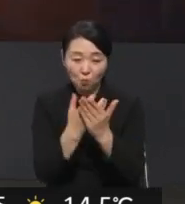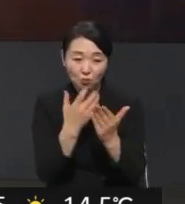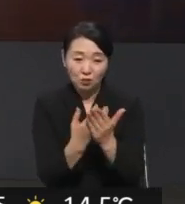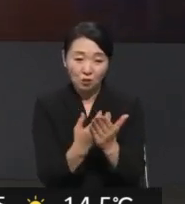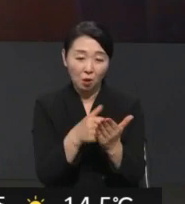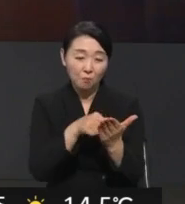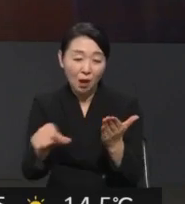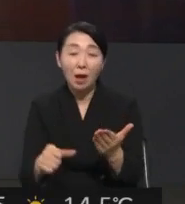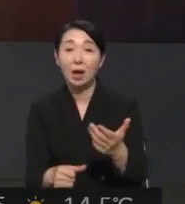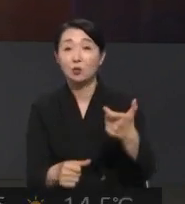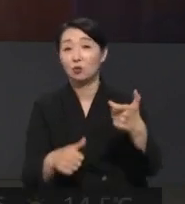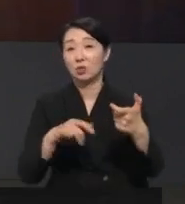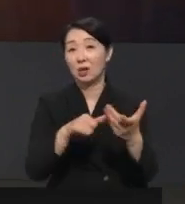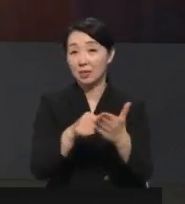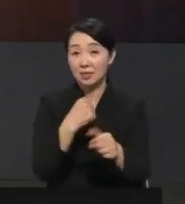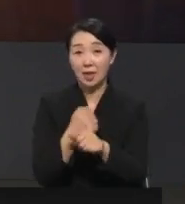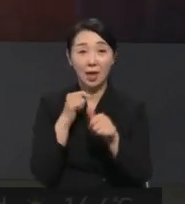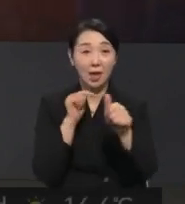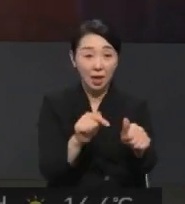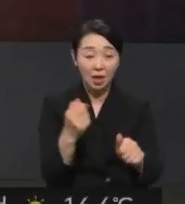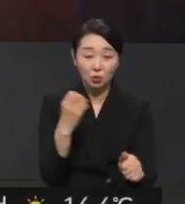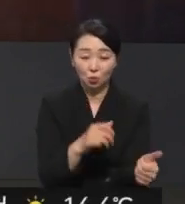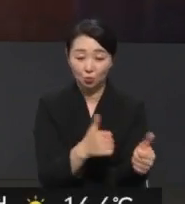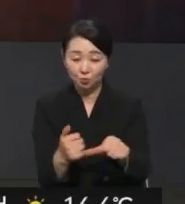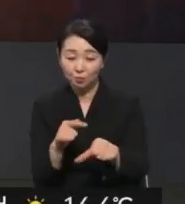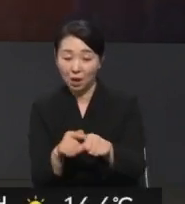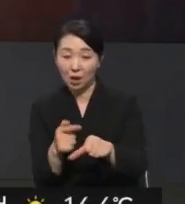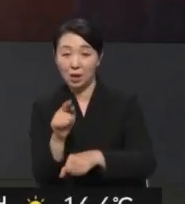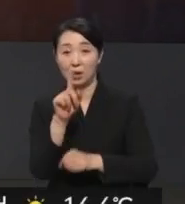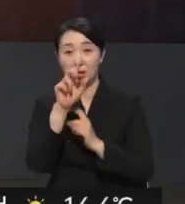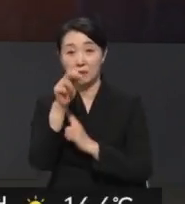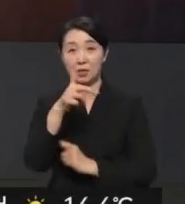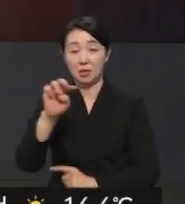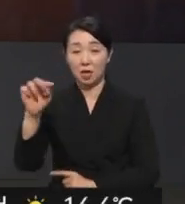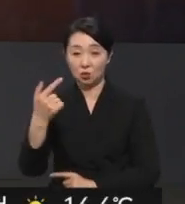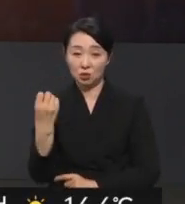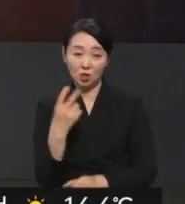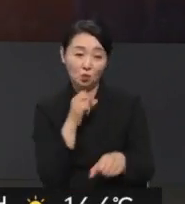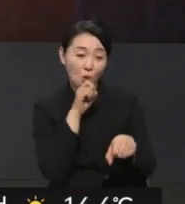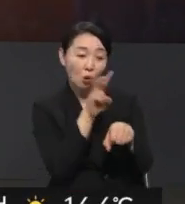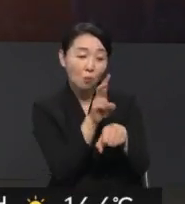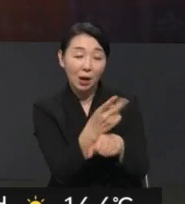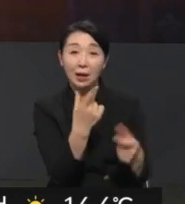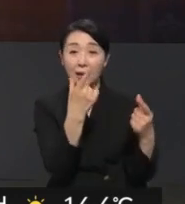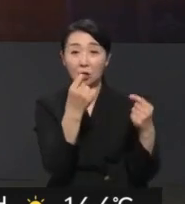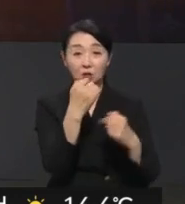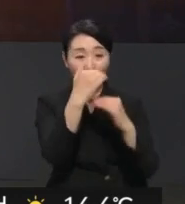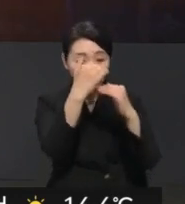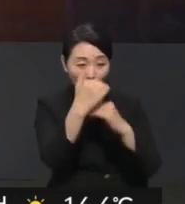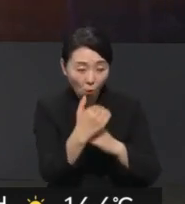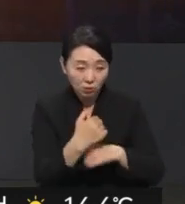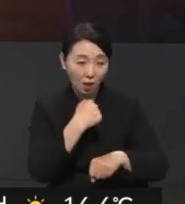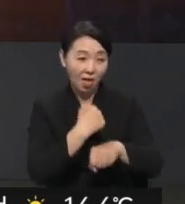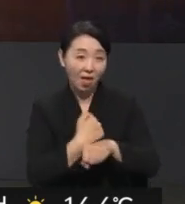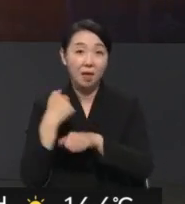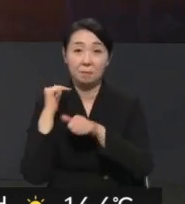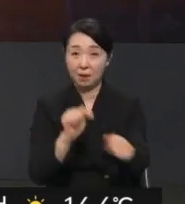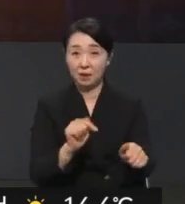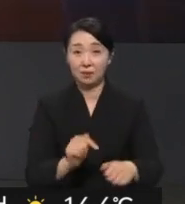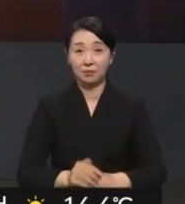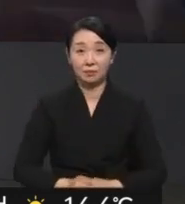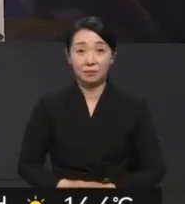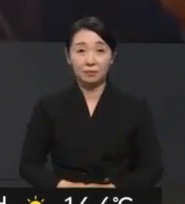지시한 혐의입니다. 또 숨진 공무원 이대준 씨가 잦은 월북한 것처럼 각종 보고서를 작성하라고 지시한 혐의도 받고